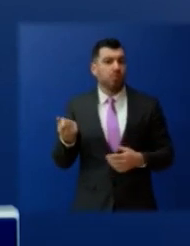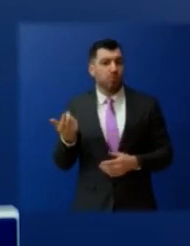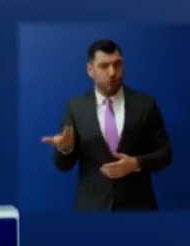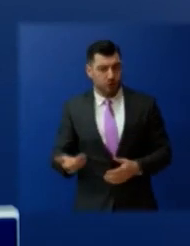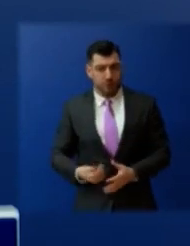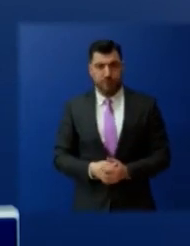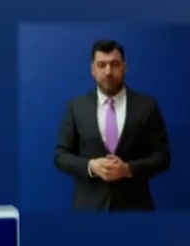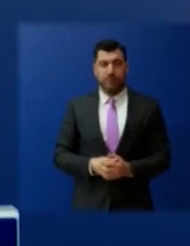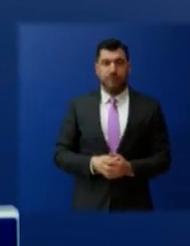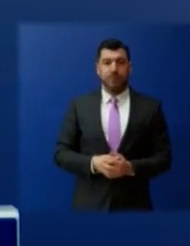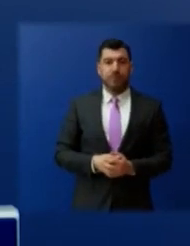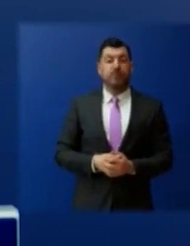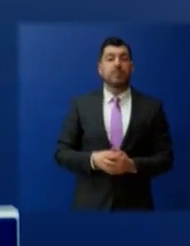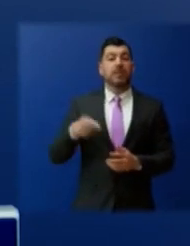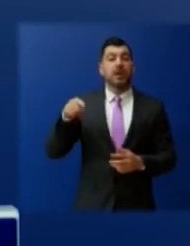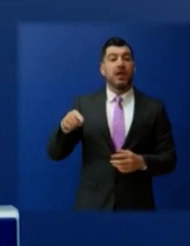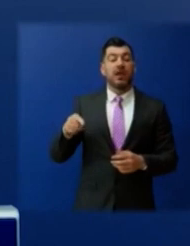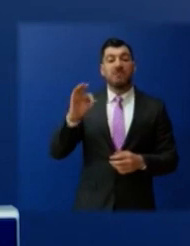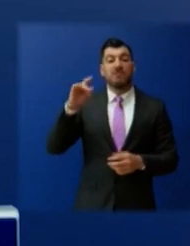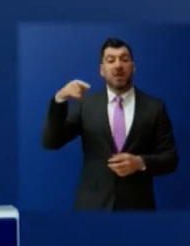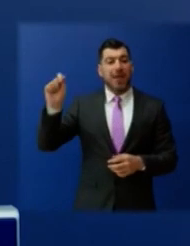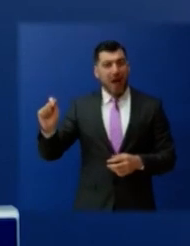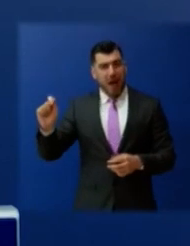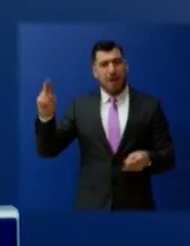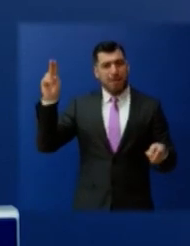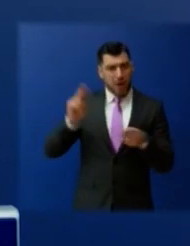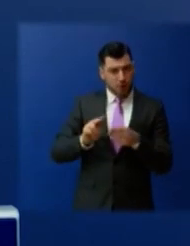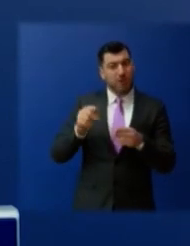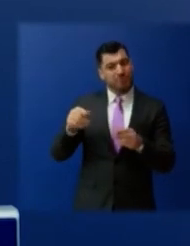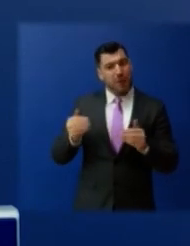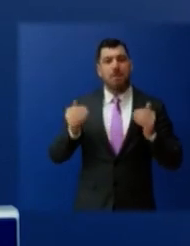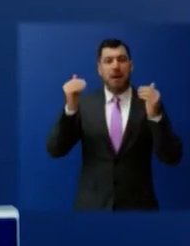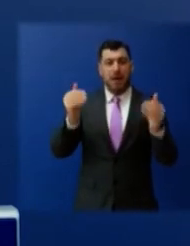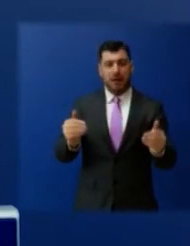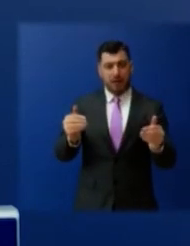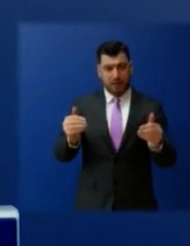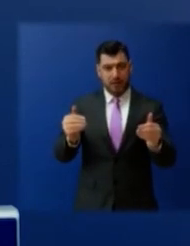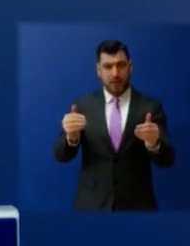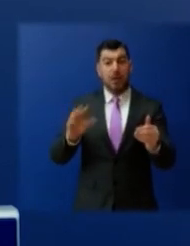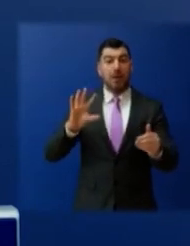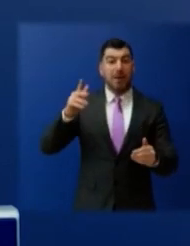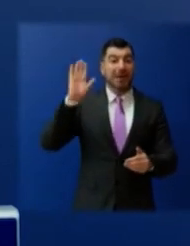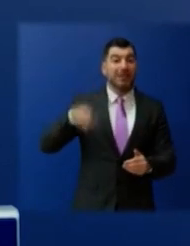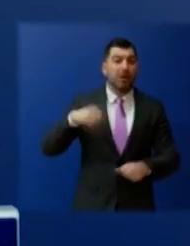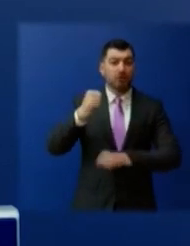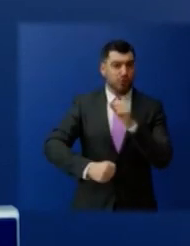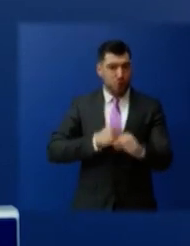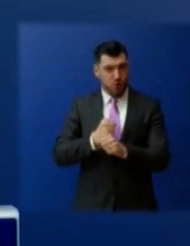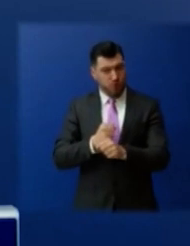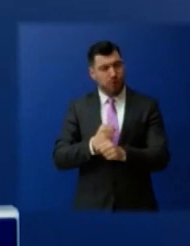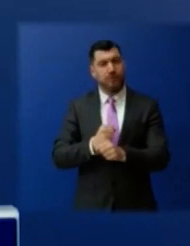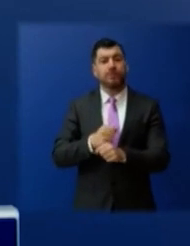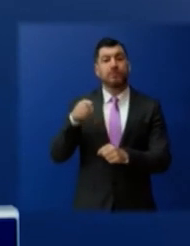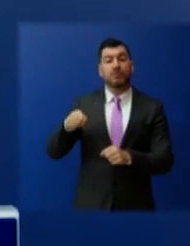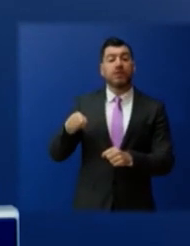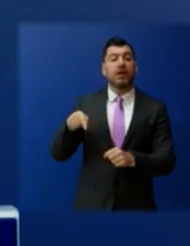παράταση των μειωμένων συντελεστών του ΦΠΑ. Θα επεκταθεί η μείωση μέχρι το τέλος του έτους, η οποία είχε νομοθετηθεί μέχρι τον